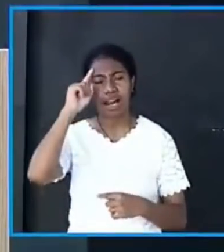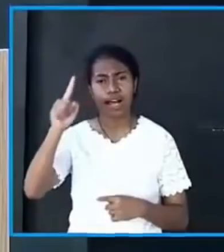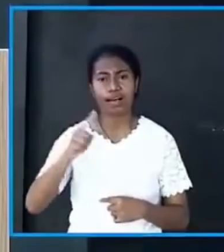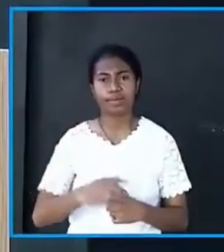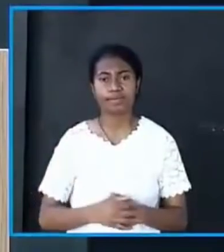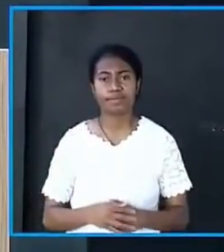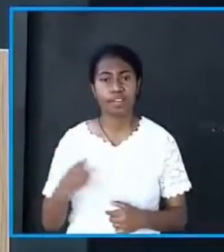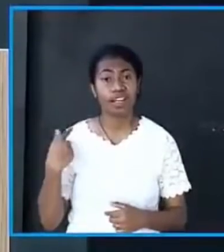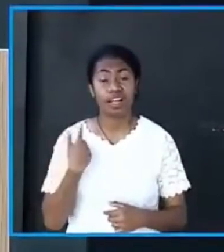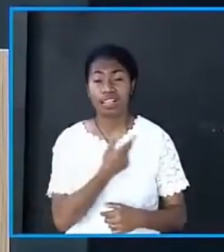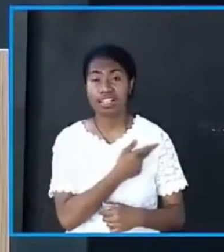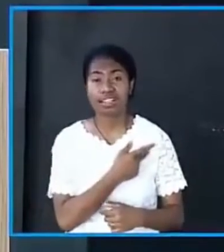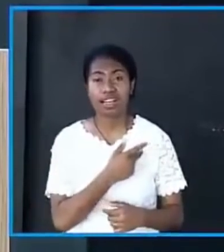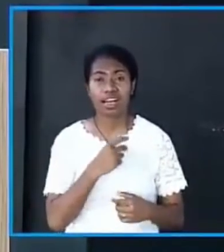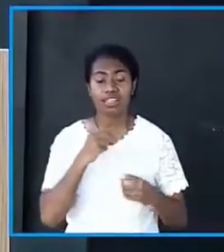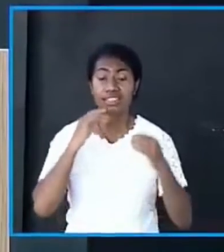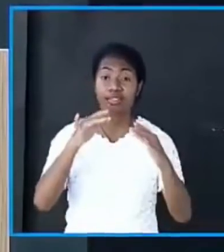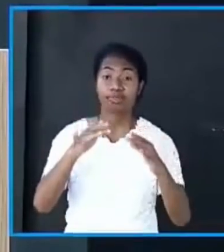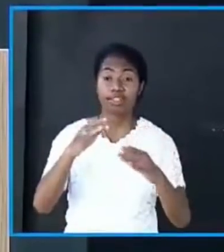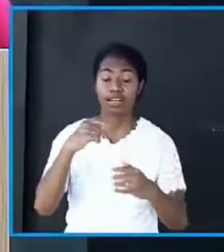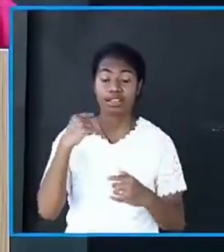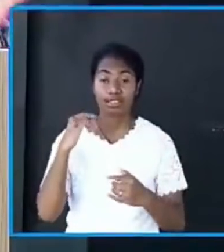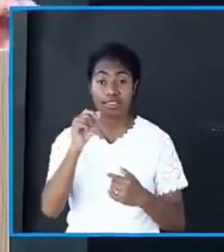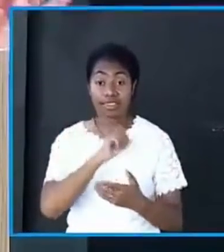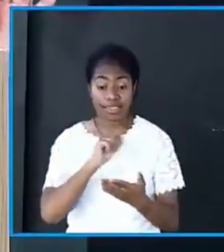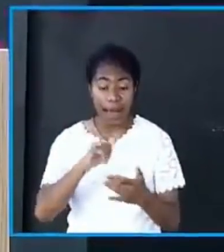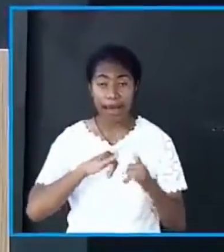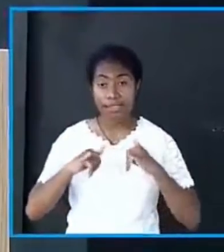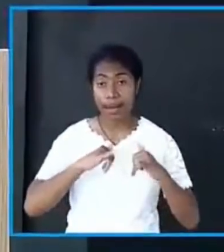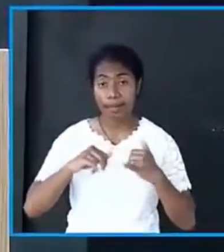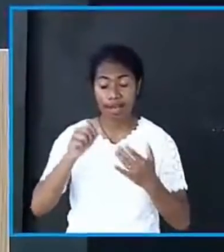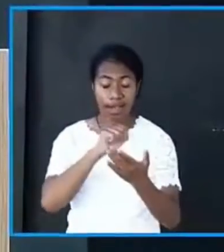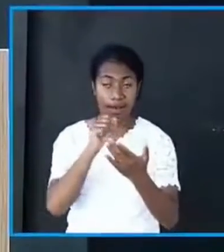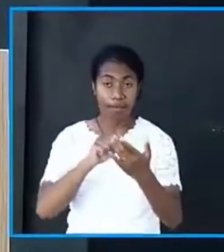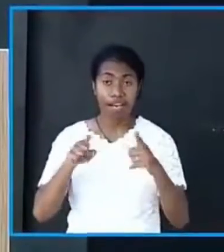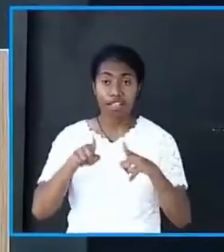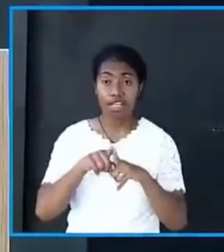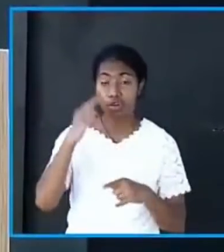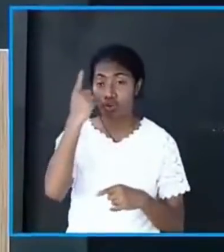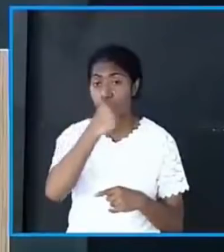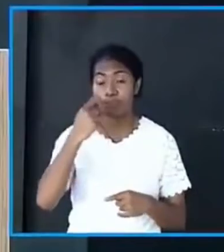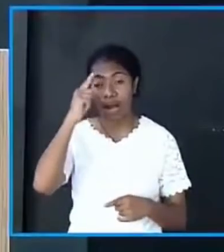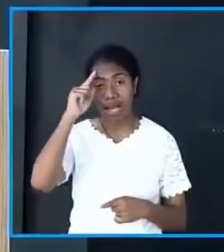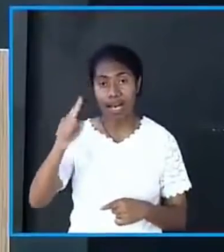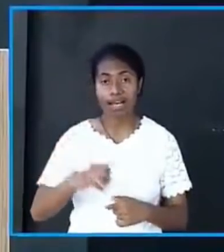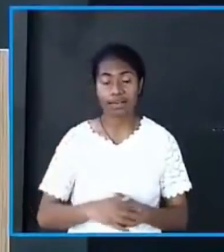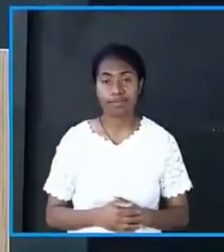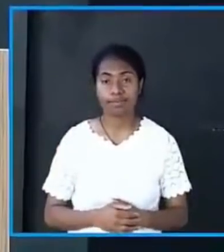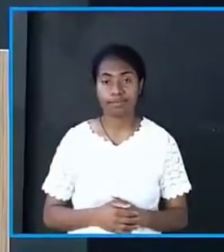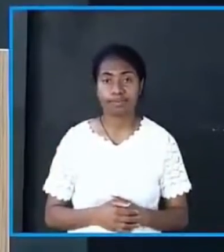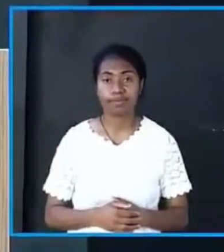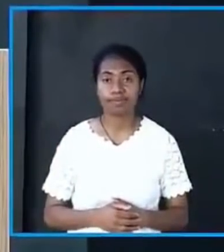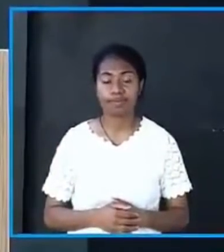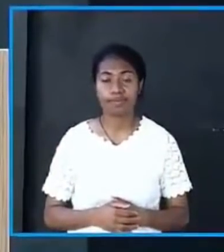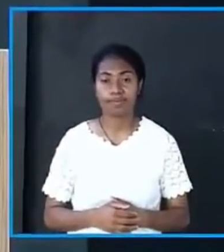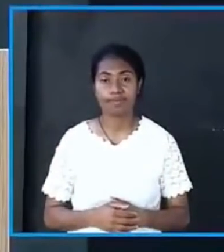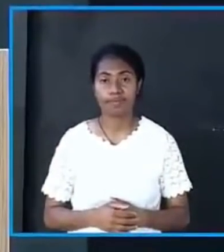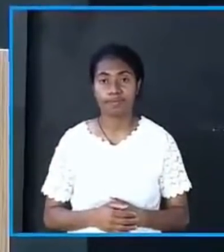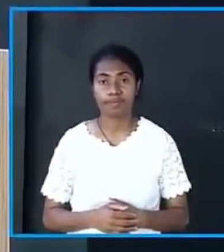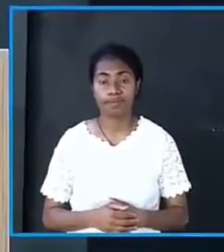kita dicipta Yang gambar dan rupa Allah artinya Apa artinya allah memasukkan sifat-sifatnya pada kita Apa akibatnya